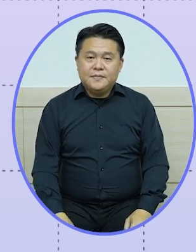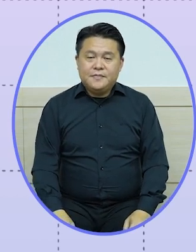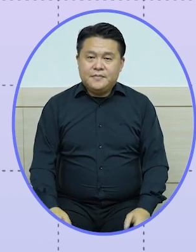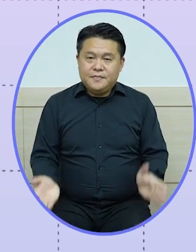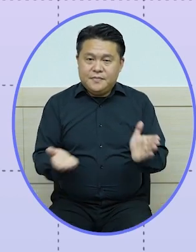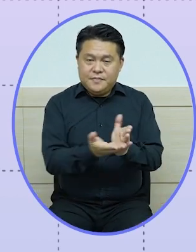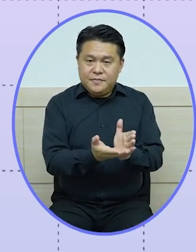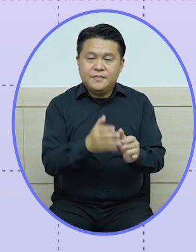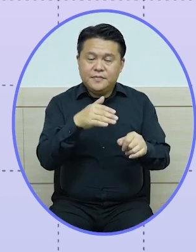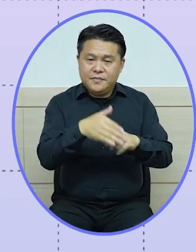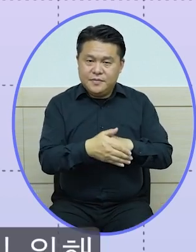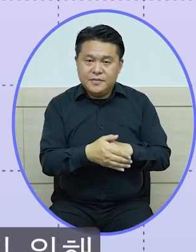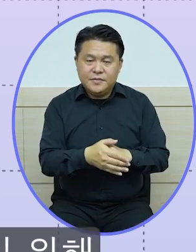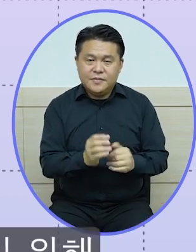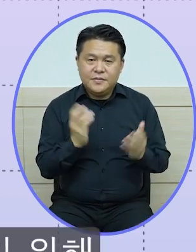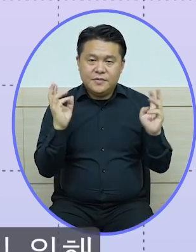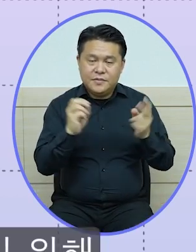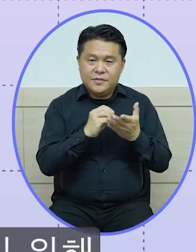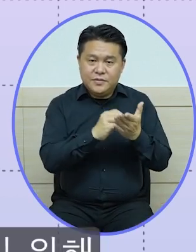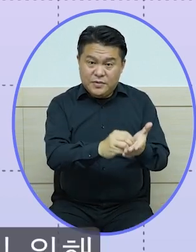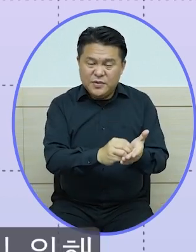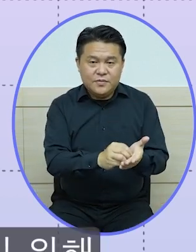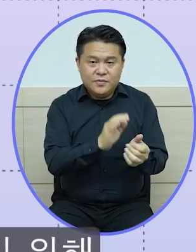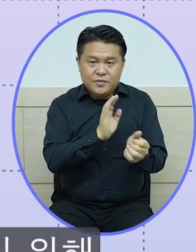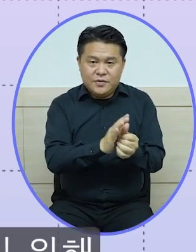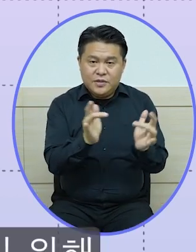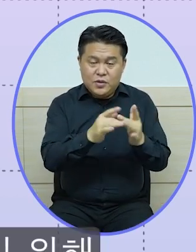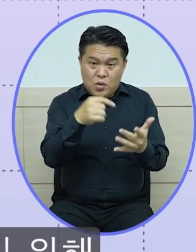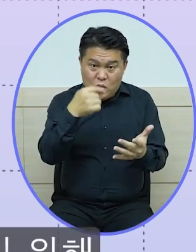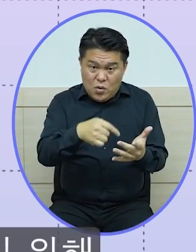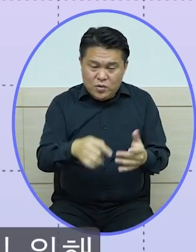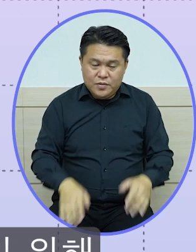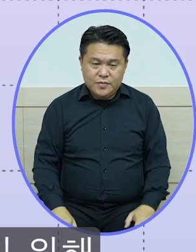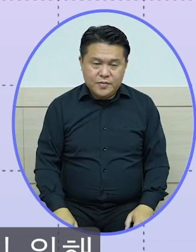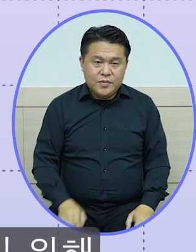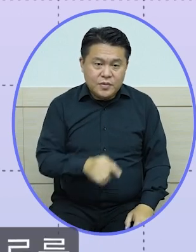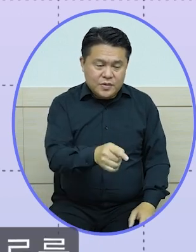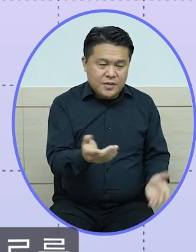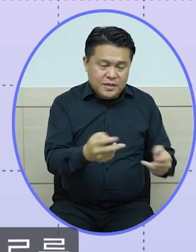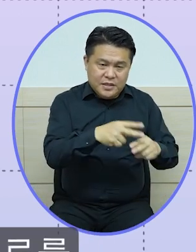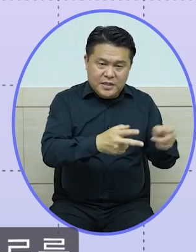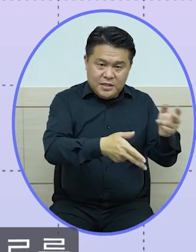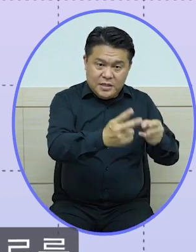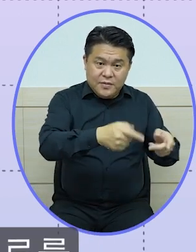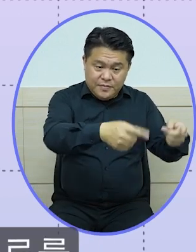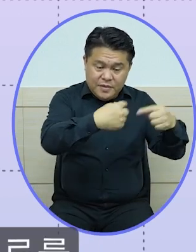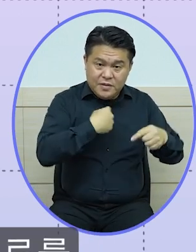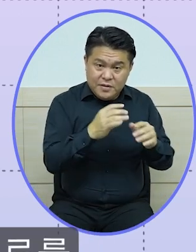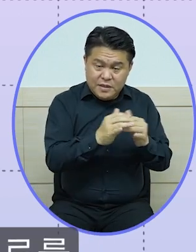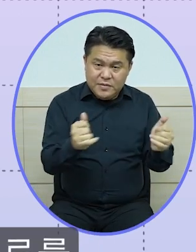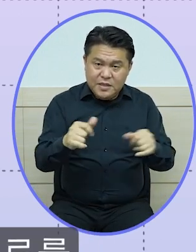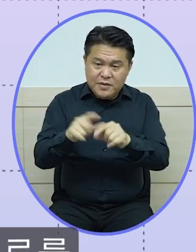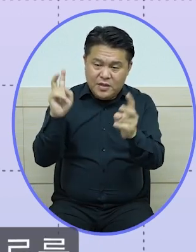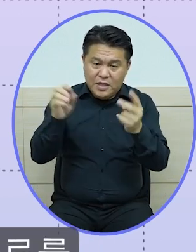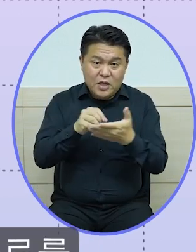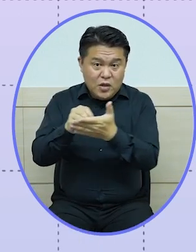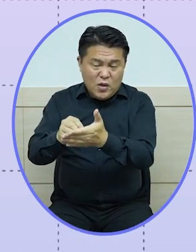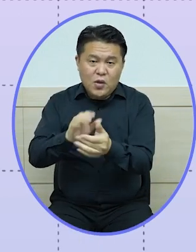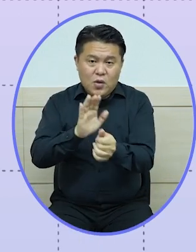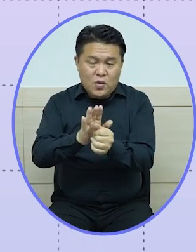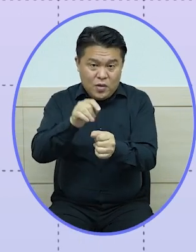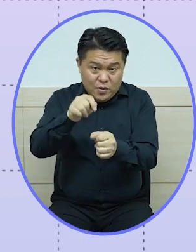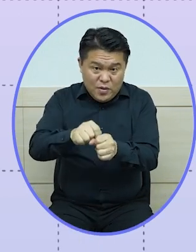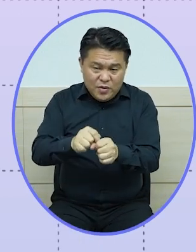맞춤형 취업 지원 온라인 교육은 일자리 사업 참여자분들이 일반 취업을 독려하기 위해 선배 취업자분들의 인터뷰 형식의 영상 교육